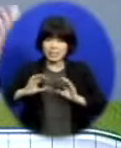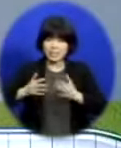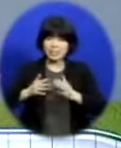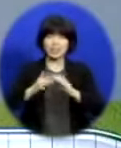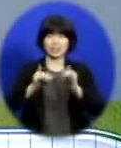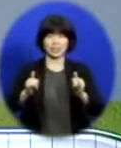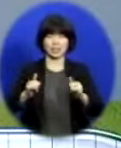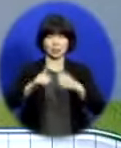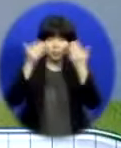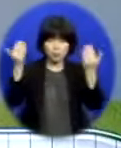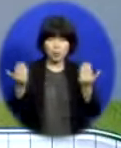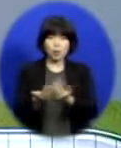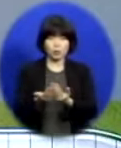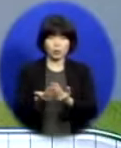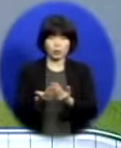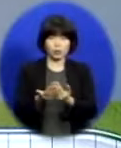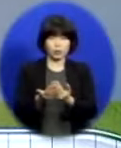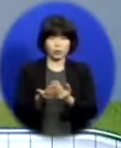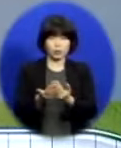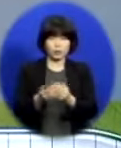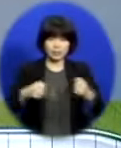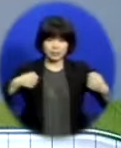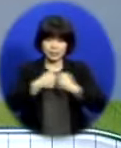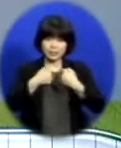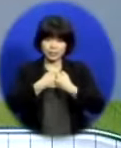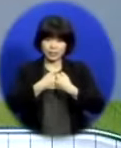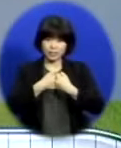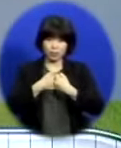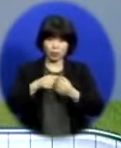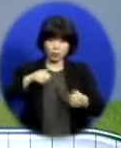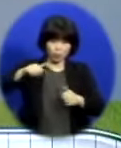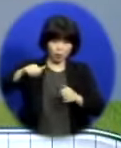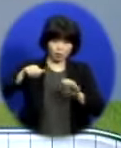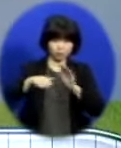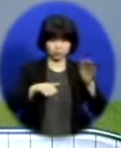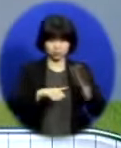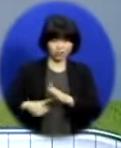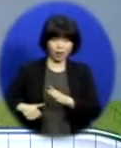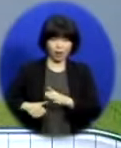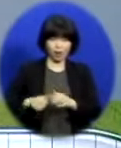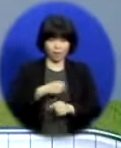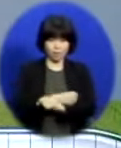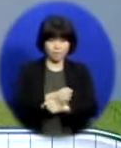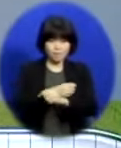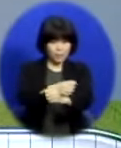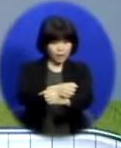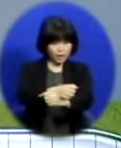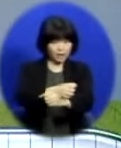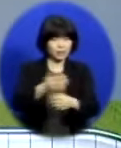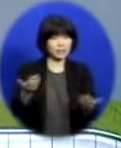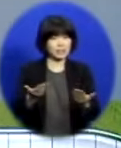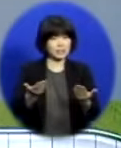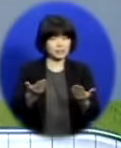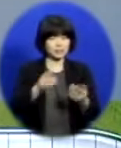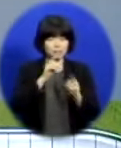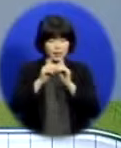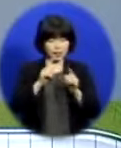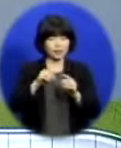전체적으로 민족적으로 전쟁에서 져서 포로로 잡혀갔던 이야기를 말하는 건지